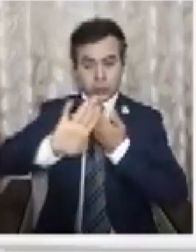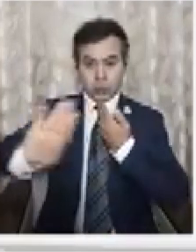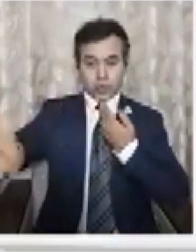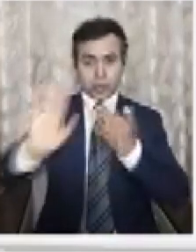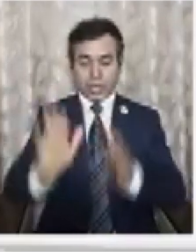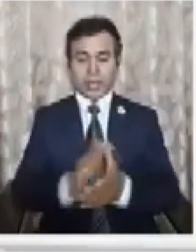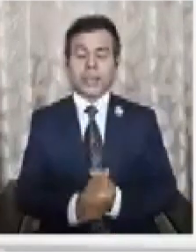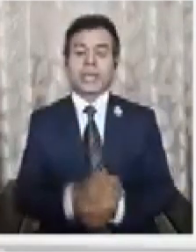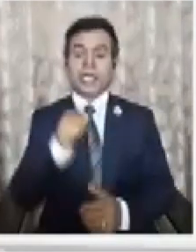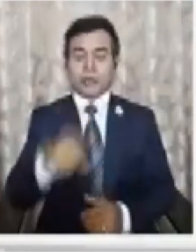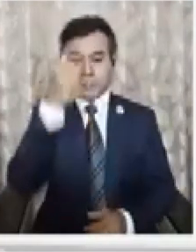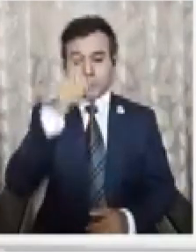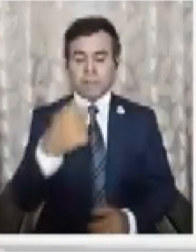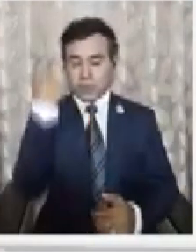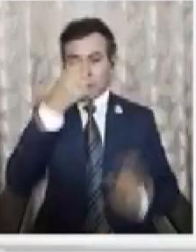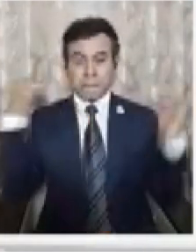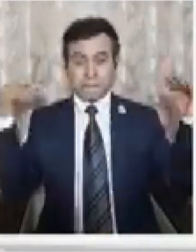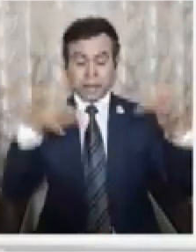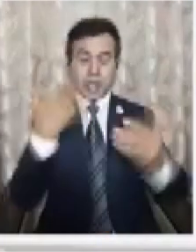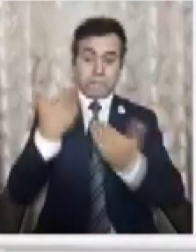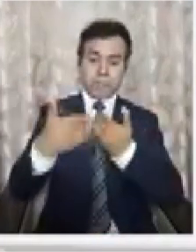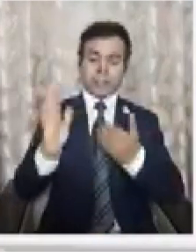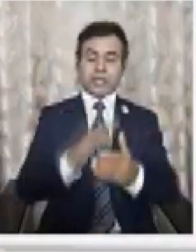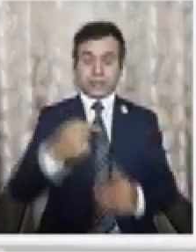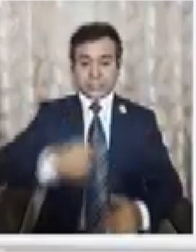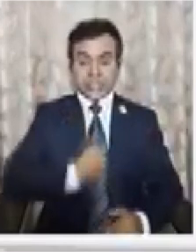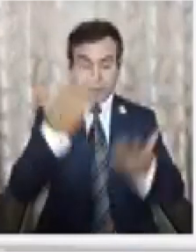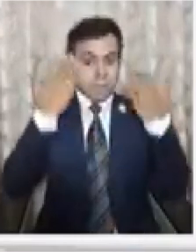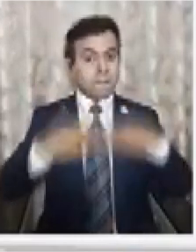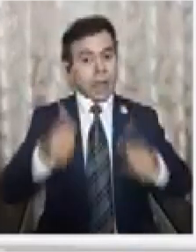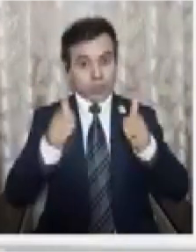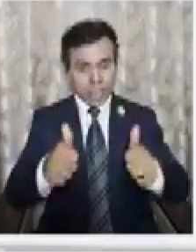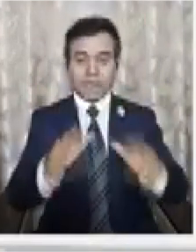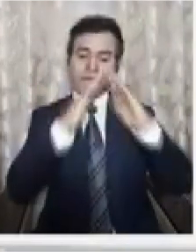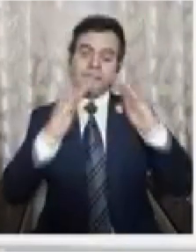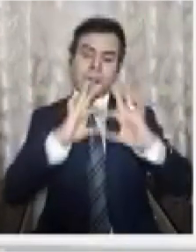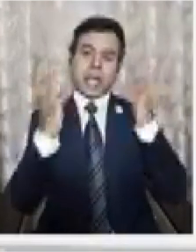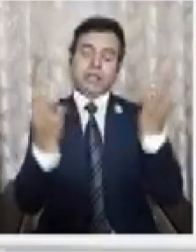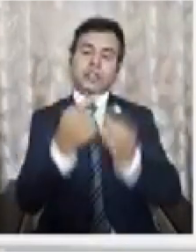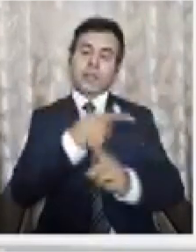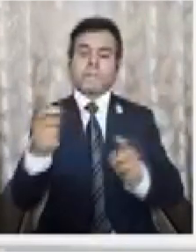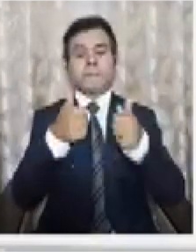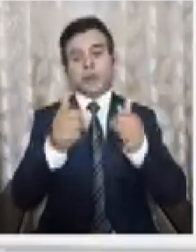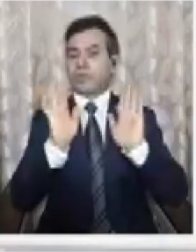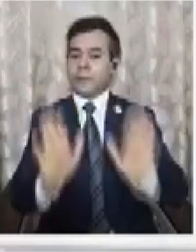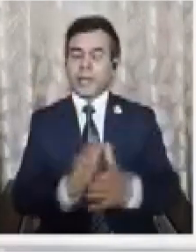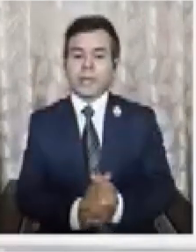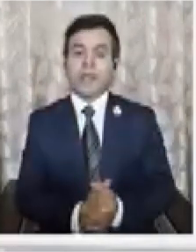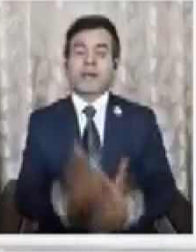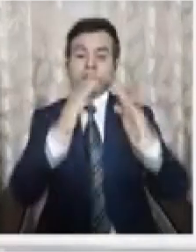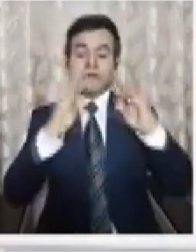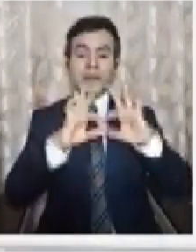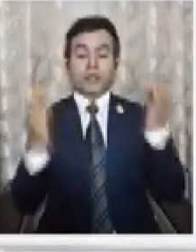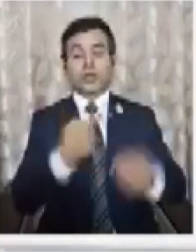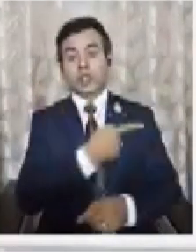সাবান পানি দিয়ে 20 সেকেন্ড ধরে হাত ধুন এবং সামাজিক দূরত্ব বজায় রাখুন, জনসমাবেশ এড়িয়ে চলুন। আপনি নিজে সুরক্ষিত